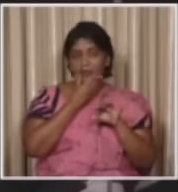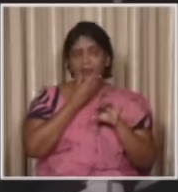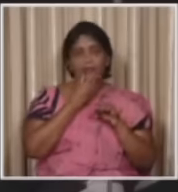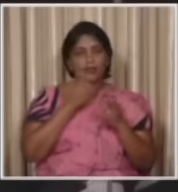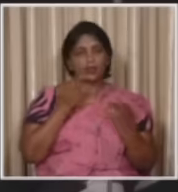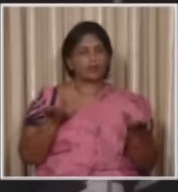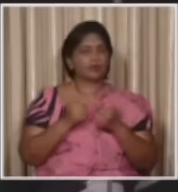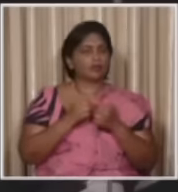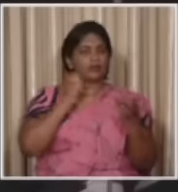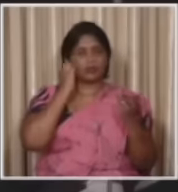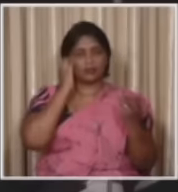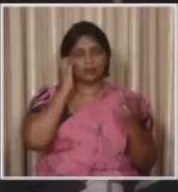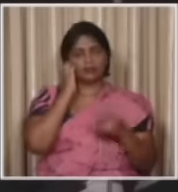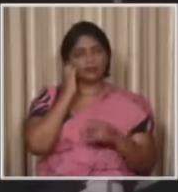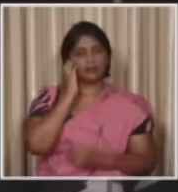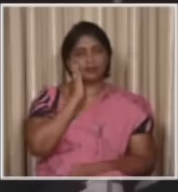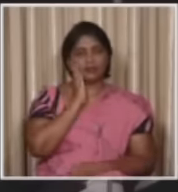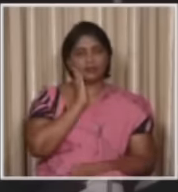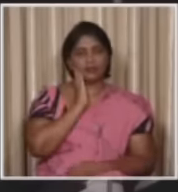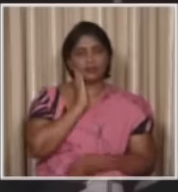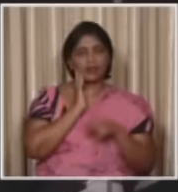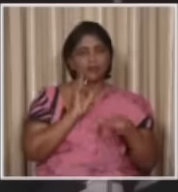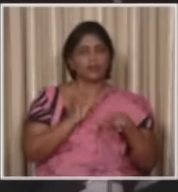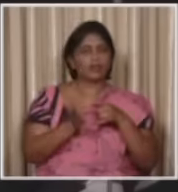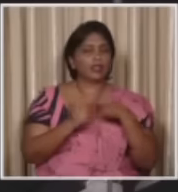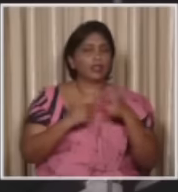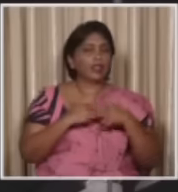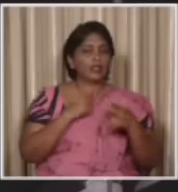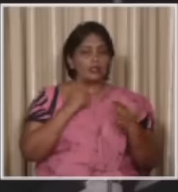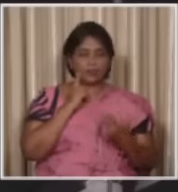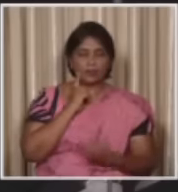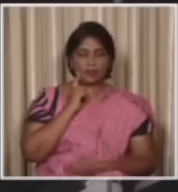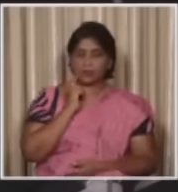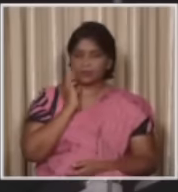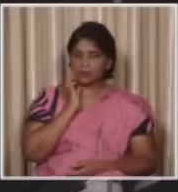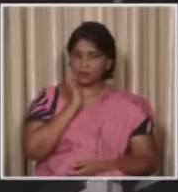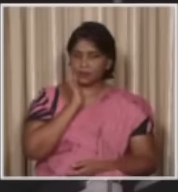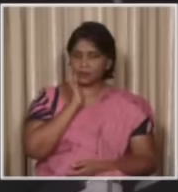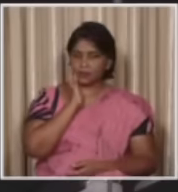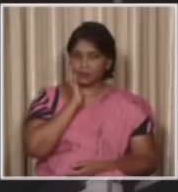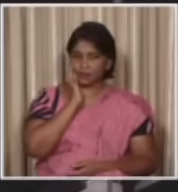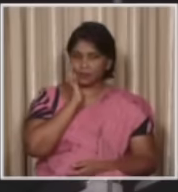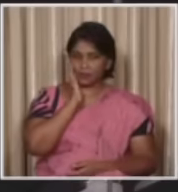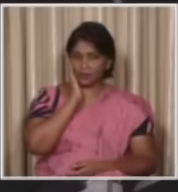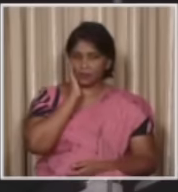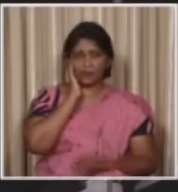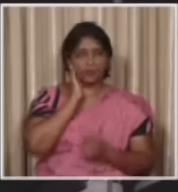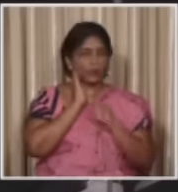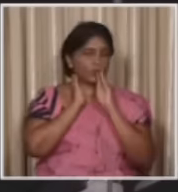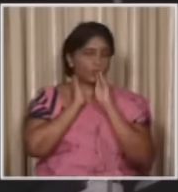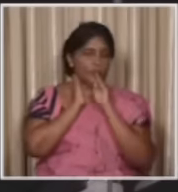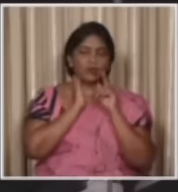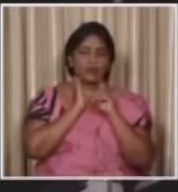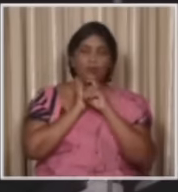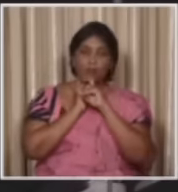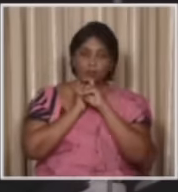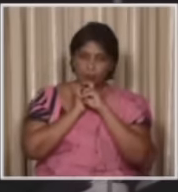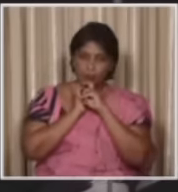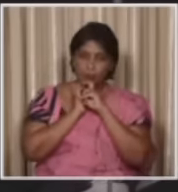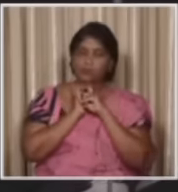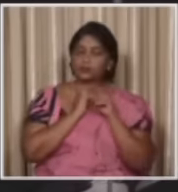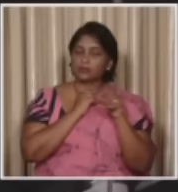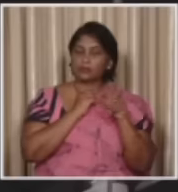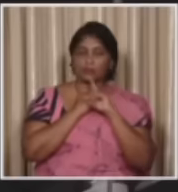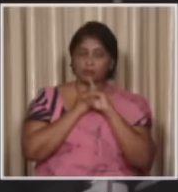දැන් මොකද වෙලා තියෙන්නේ? දැන් මොකද අරන් තියෙන හේතුව? හේතුව තමයි එක්තරා නඩුවකදී රිට් ඕඩර්